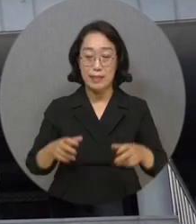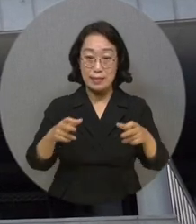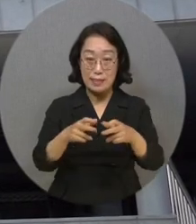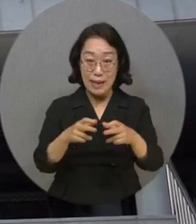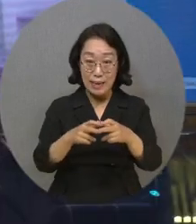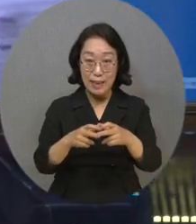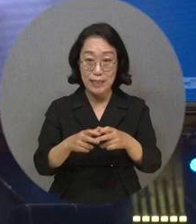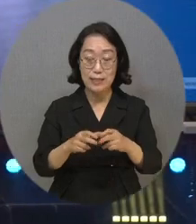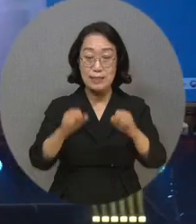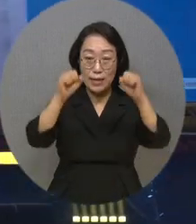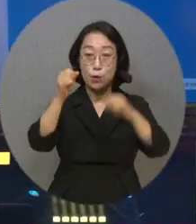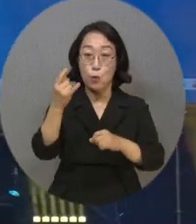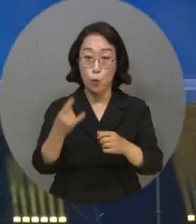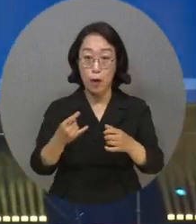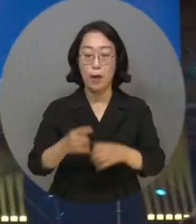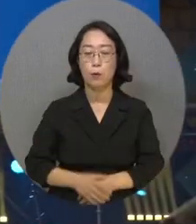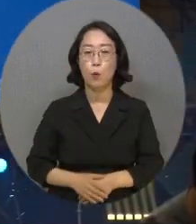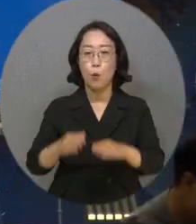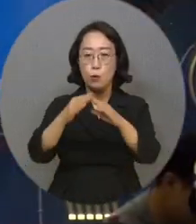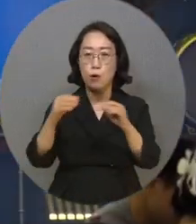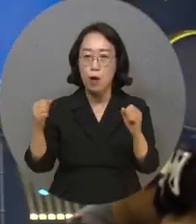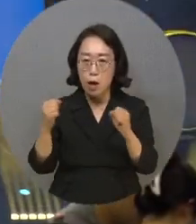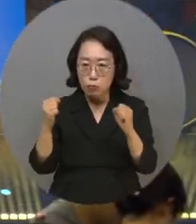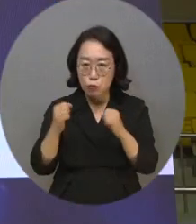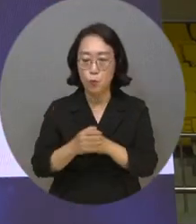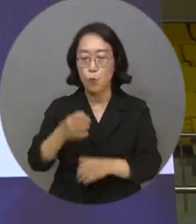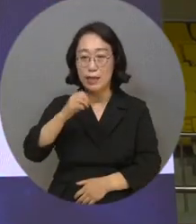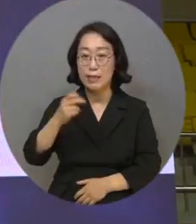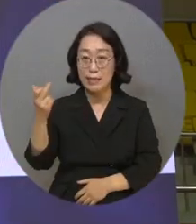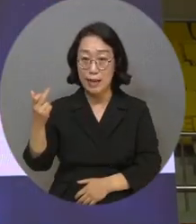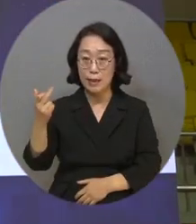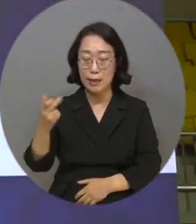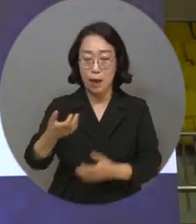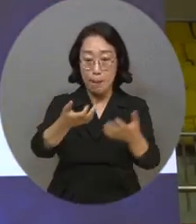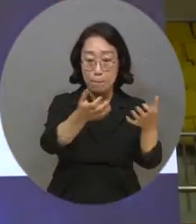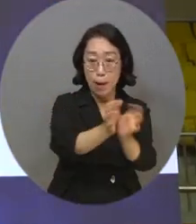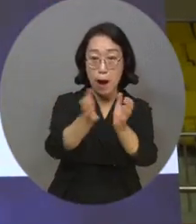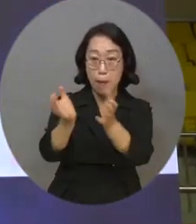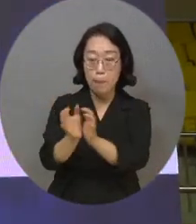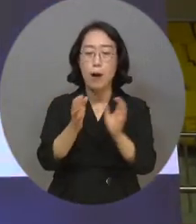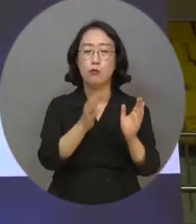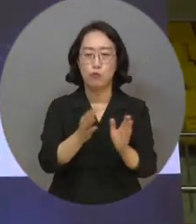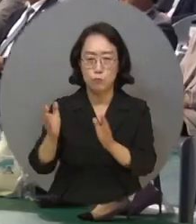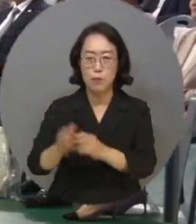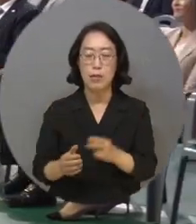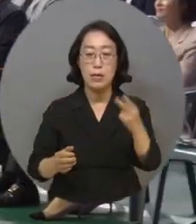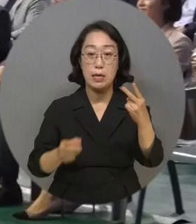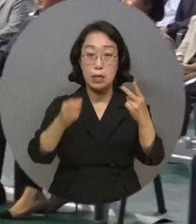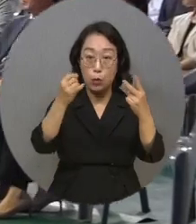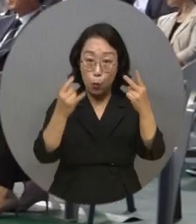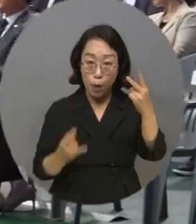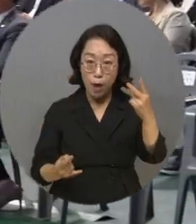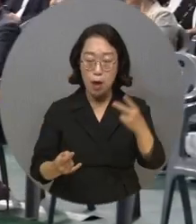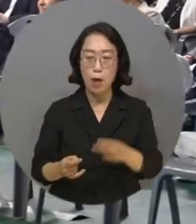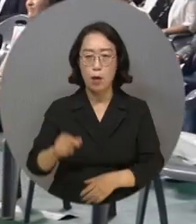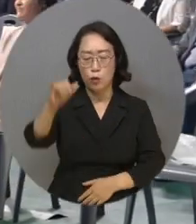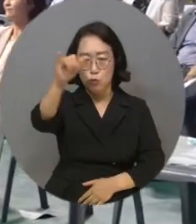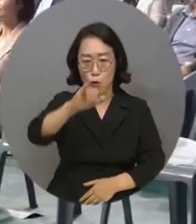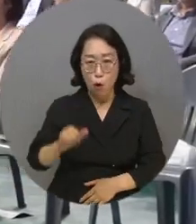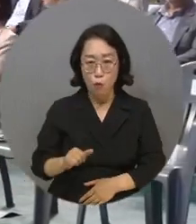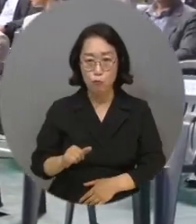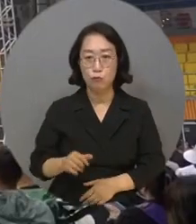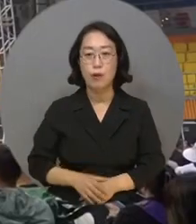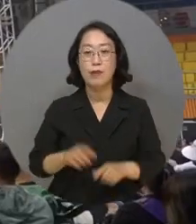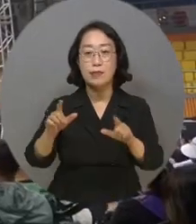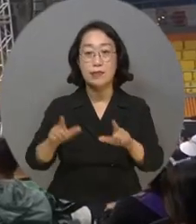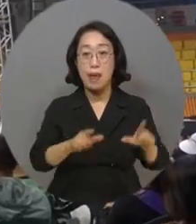대한장애인체육회가 주관하고 전라북도 장애인체육회 및 익산시 장애인체육회가 주관하는 제2회 전국 어울림생활체육대축전이